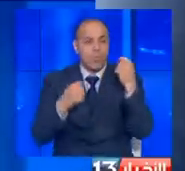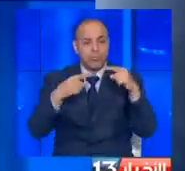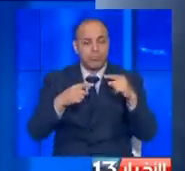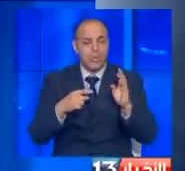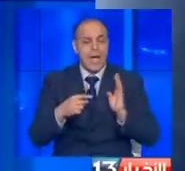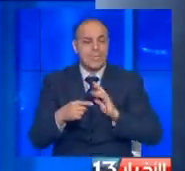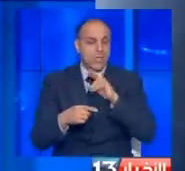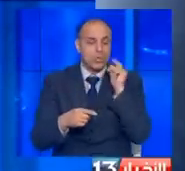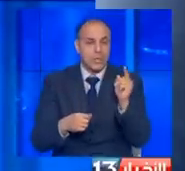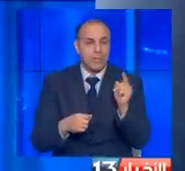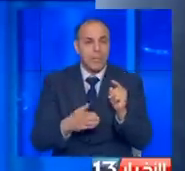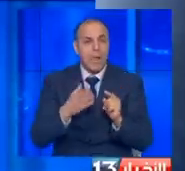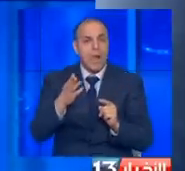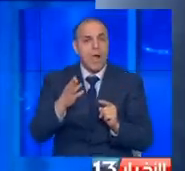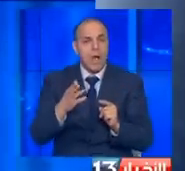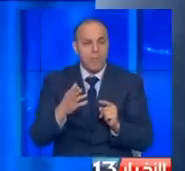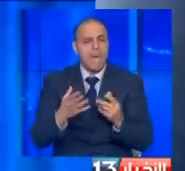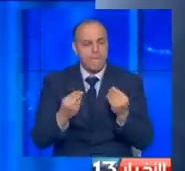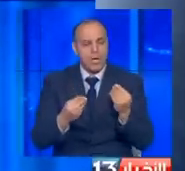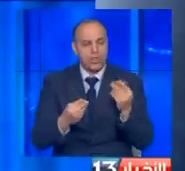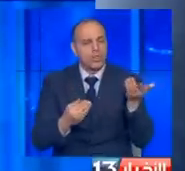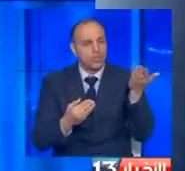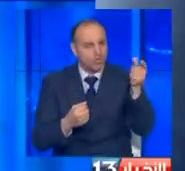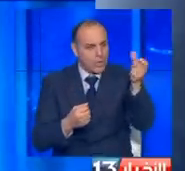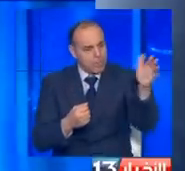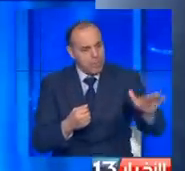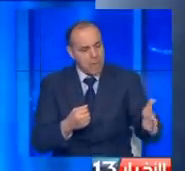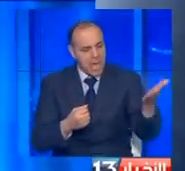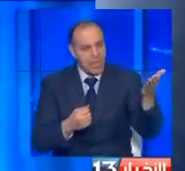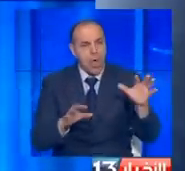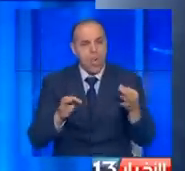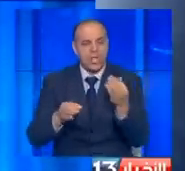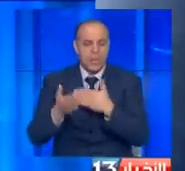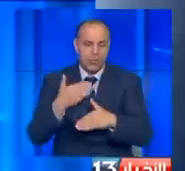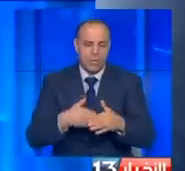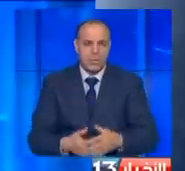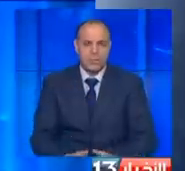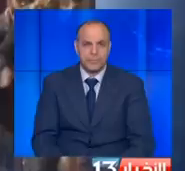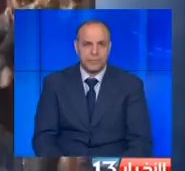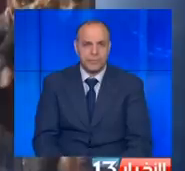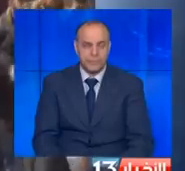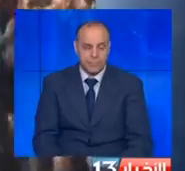الاحتلال اسفرت عن سقوط شهيد وعشرات المصابين